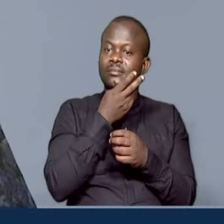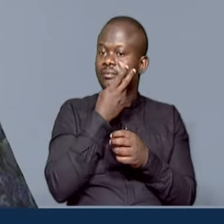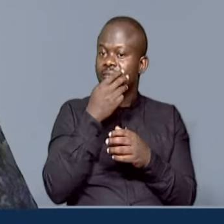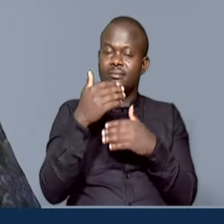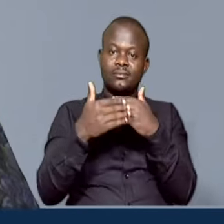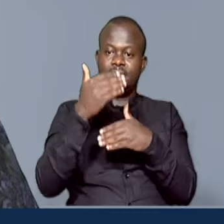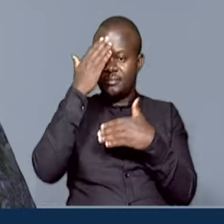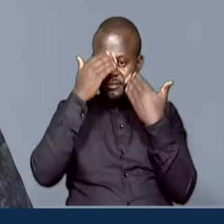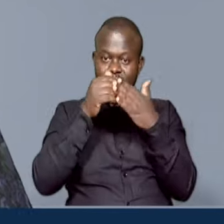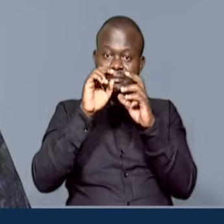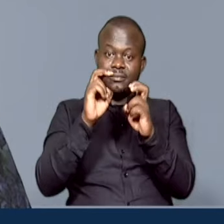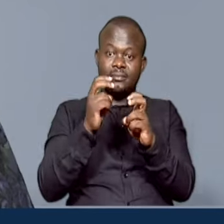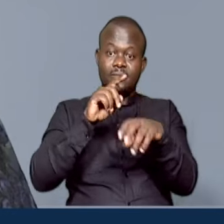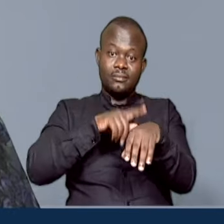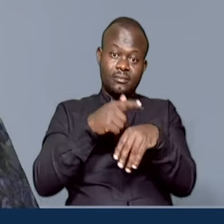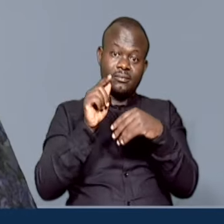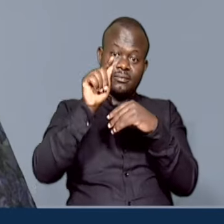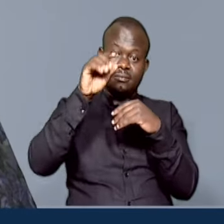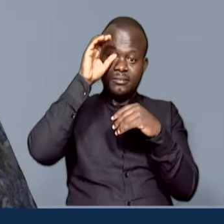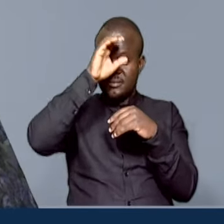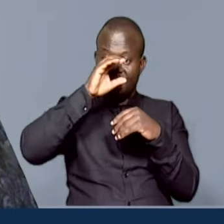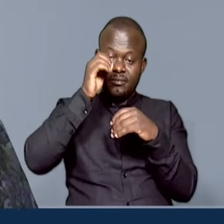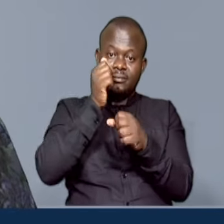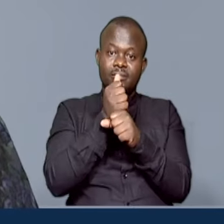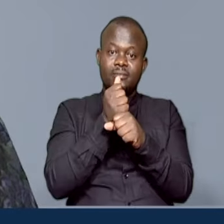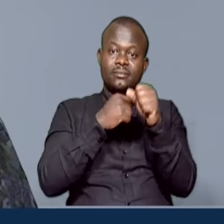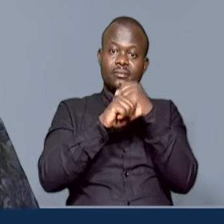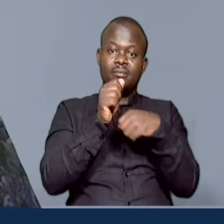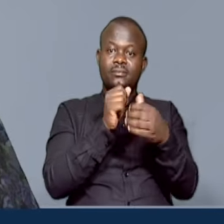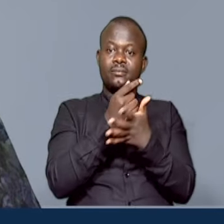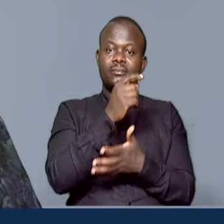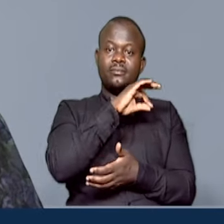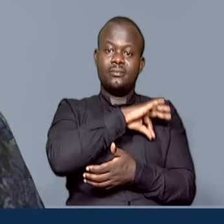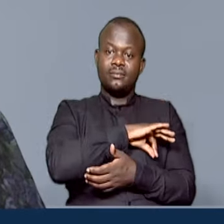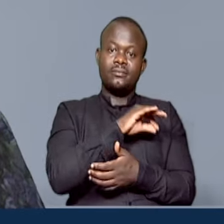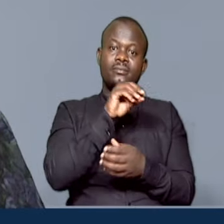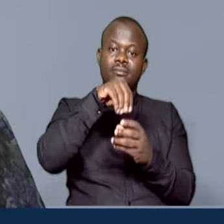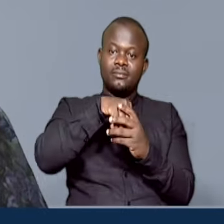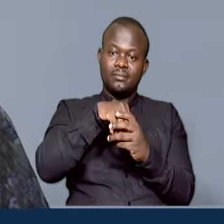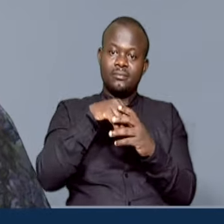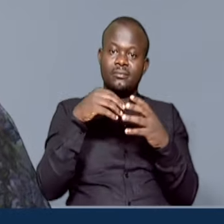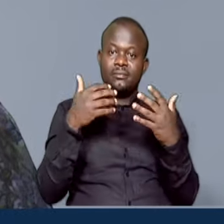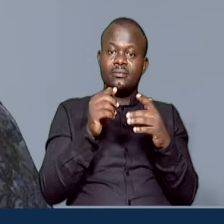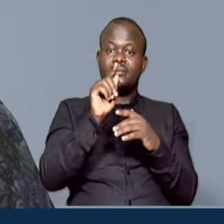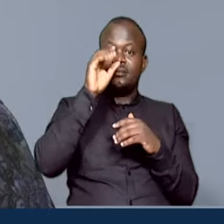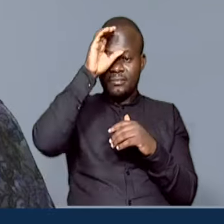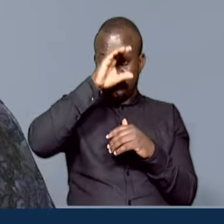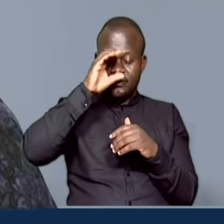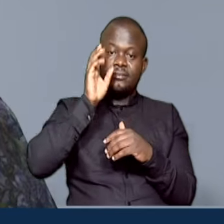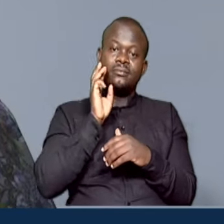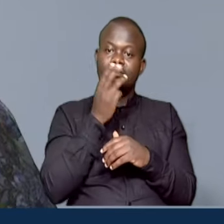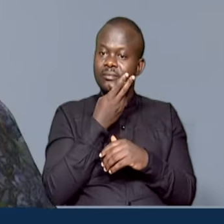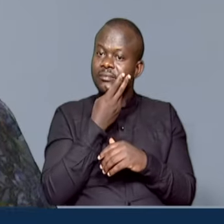hafi kuko wa mwanya wo kujya gushaka gukora ya mirimo ibyara inyungu haba harimo kujya gushaka ya